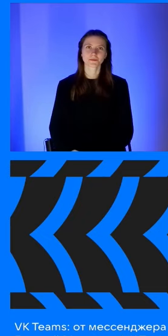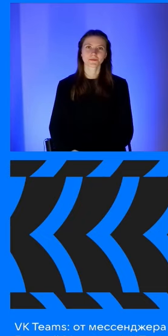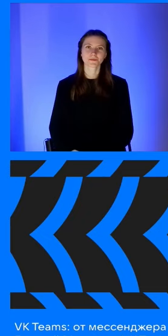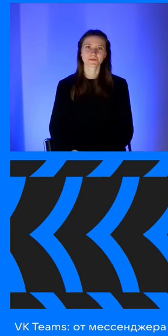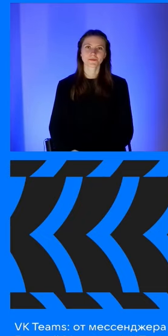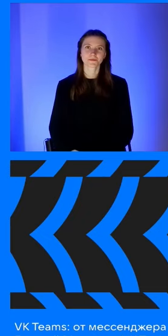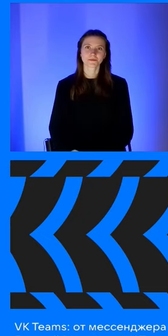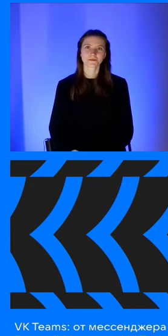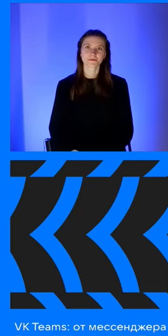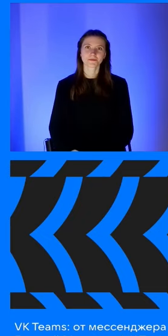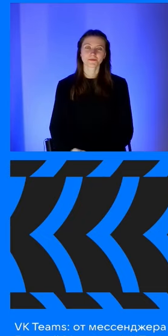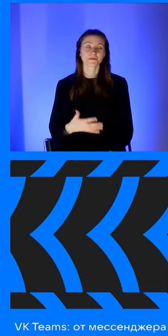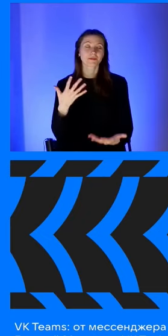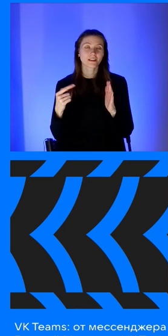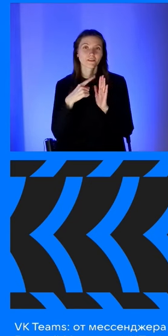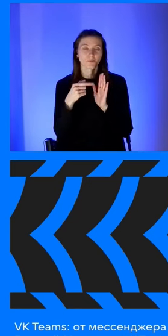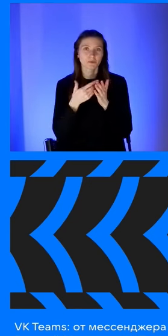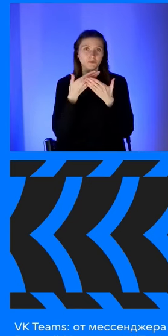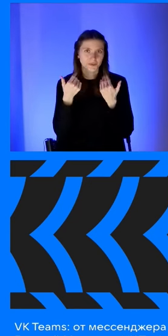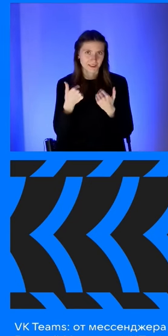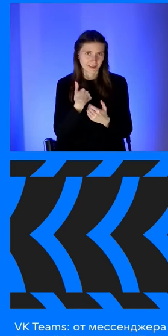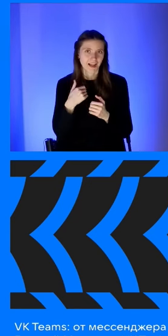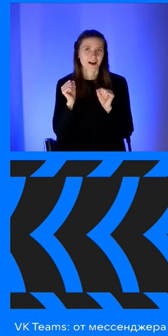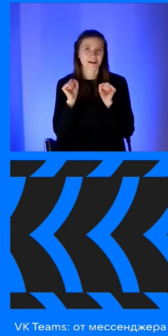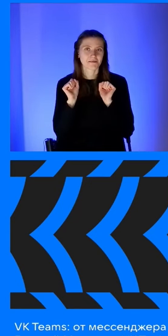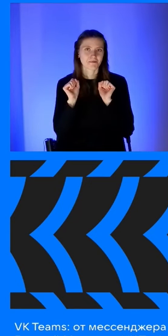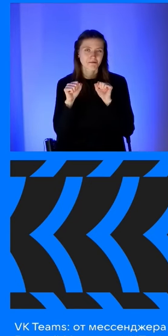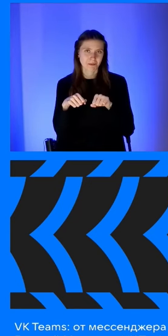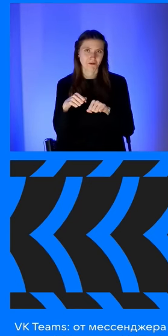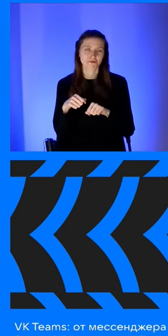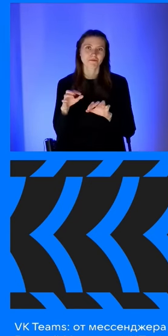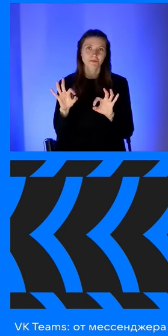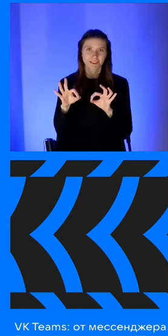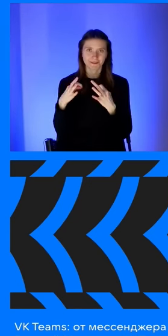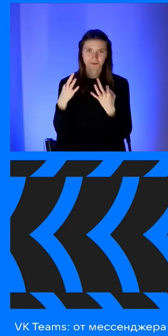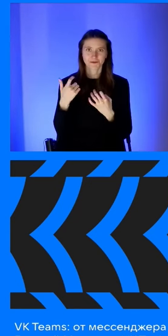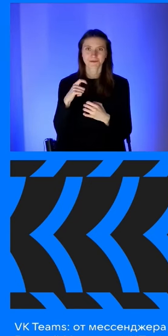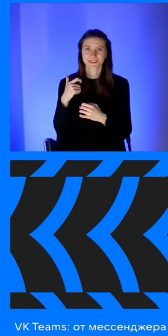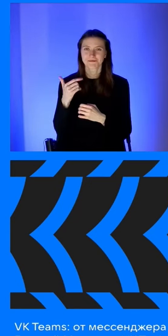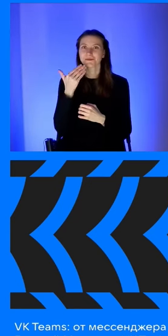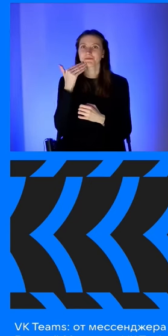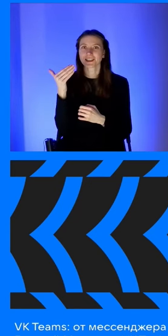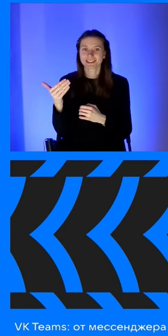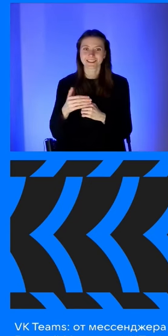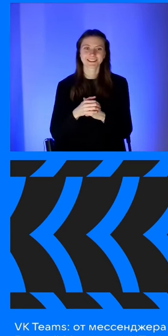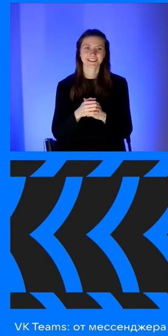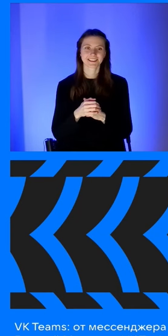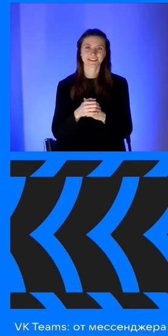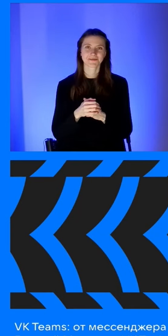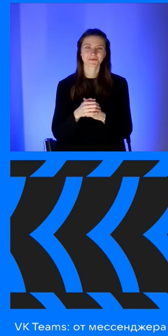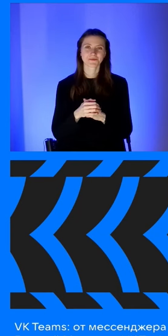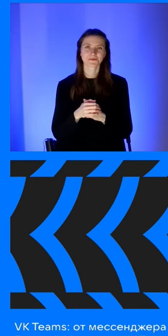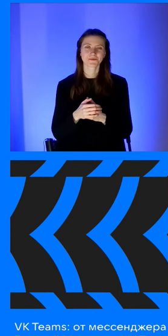Ну, коли вопросов нет, могу я себе позволить задать давай вопрос. Про искусство поговорим, да? Давай просто уже потрындим,